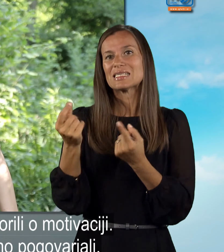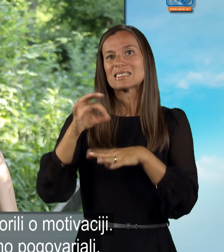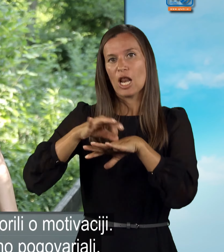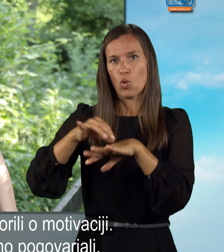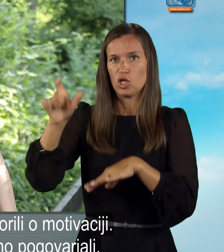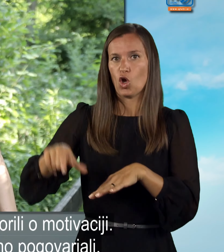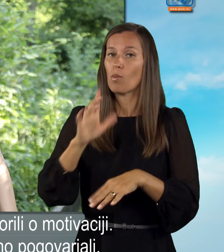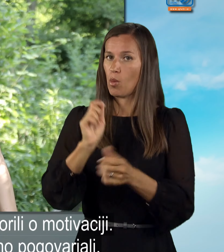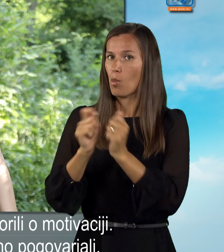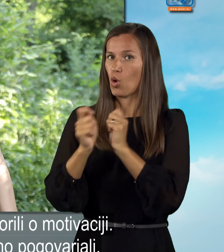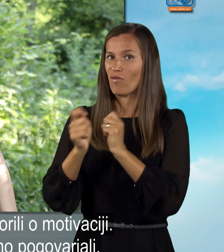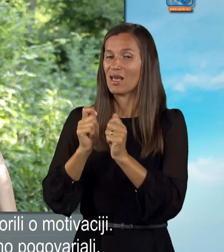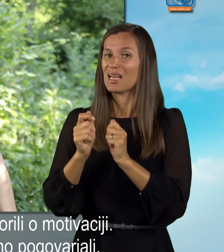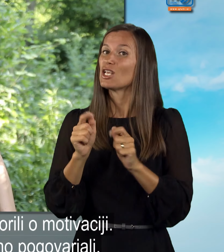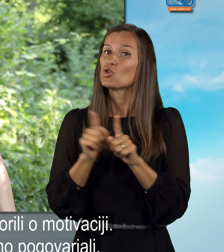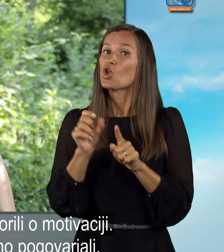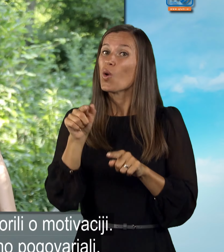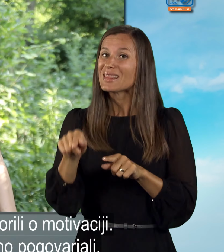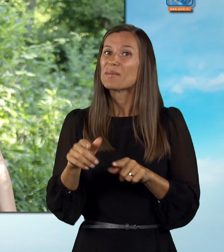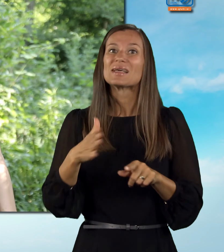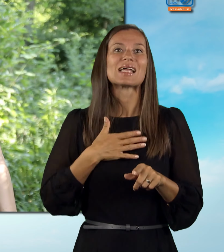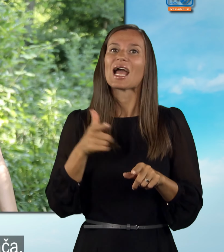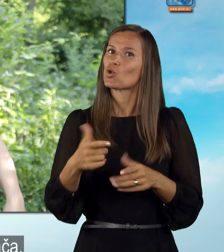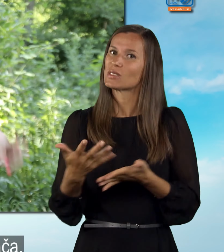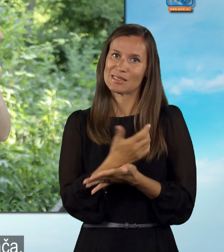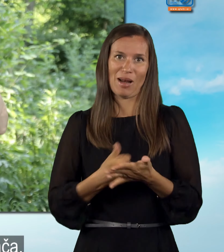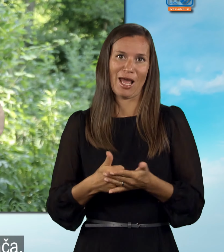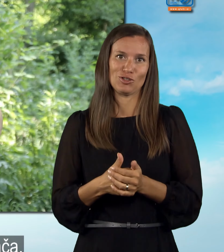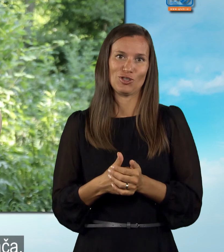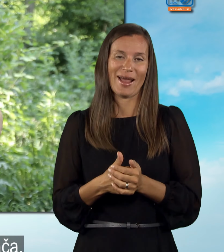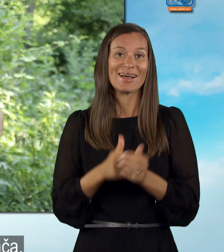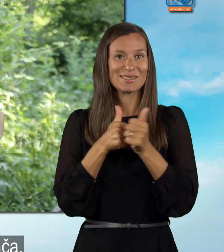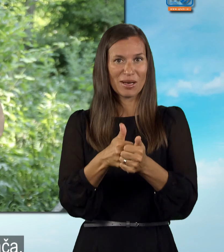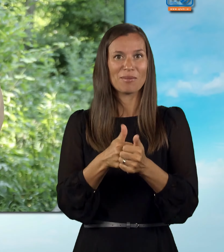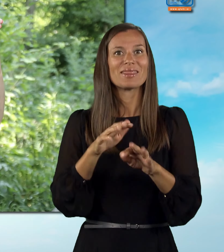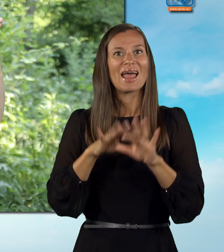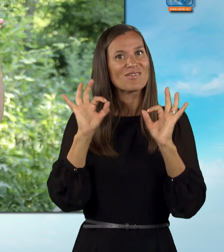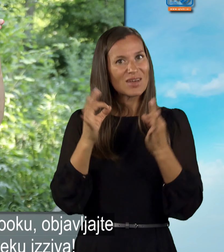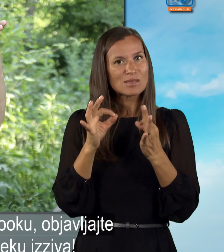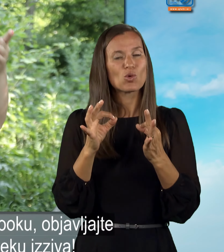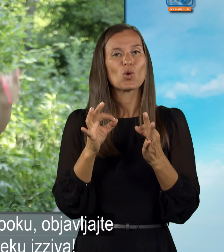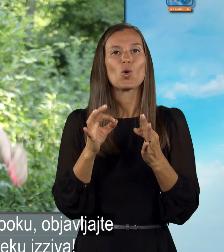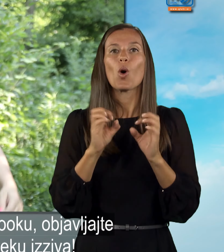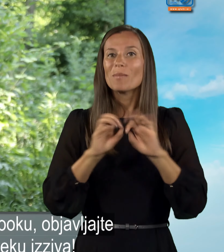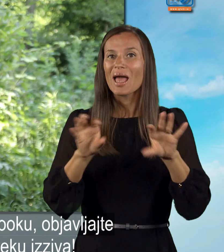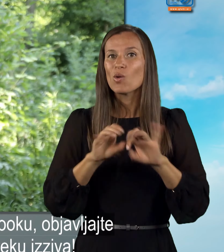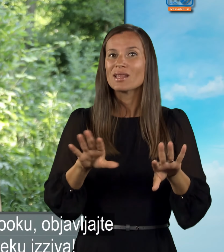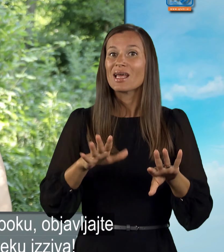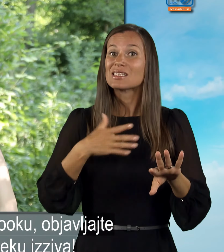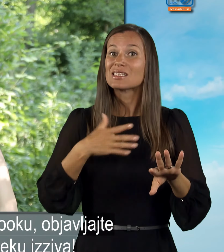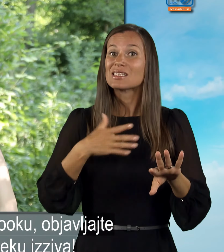motivaciji. Z zdravnikom se bomo pogovarjali pa o tem, zakaj se to splača. Spremljite nas na Facebooku, objavljite